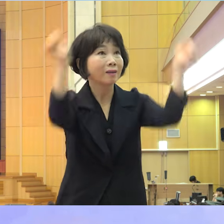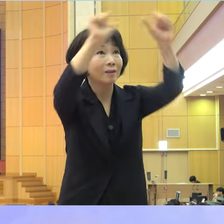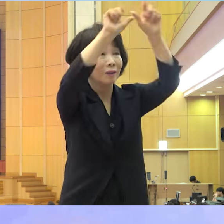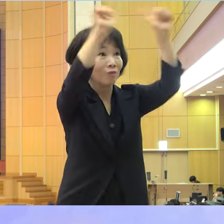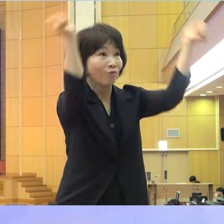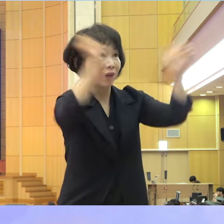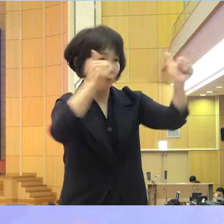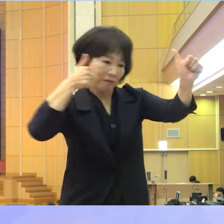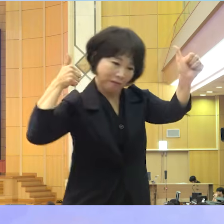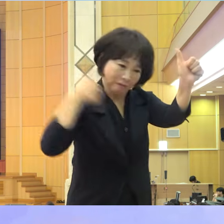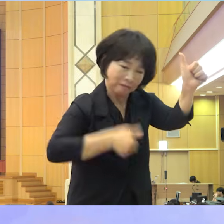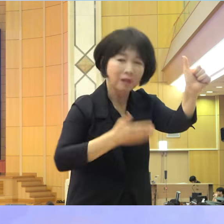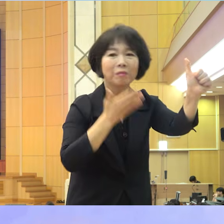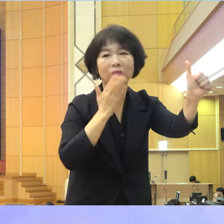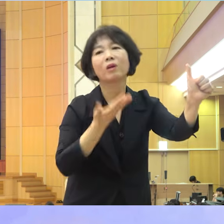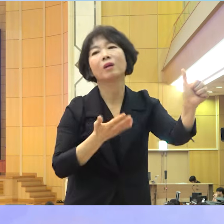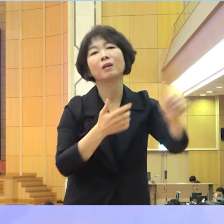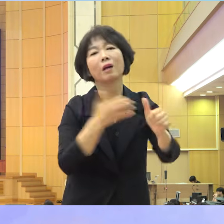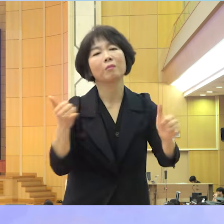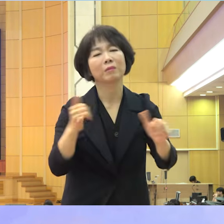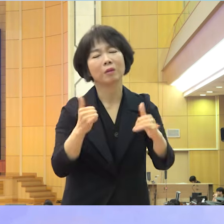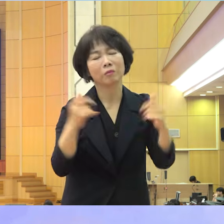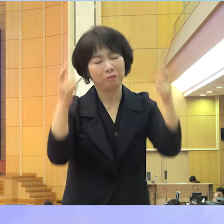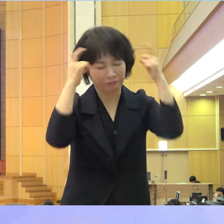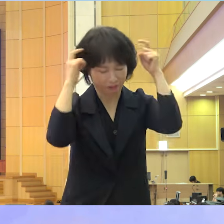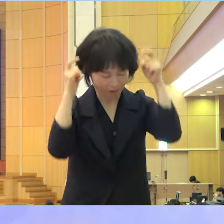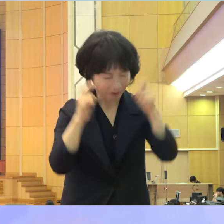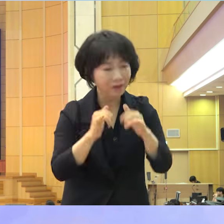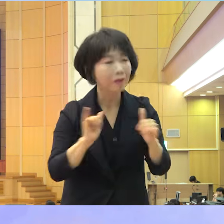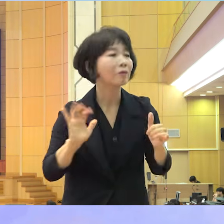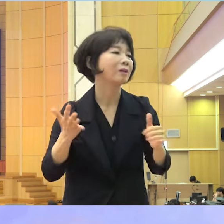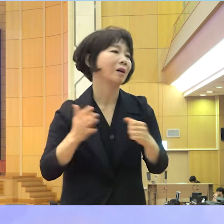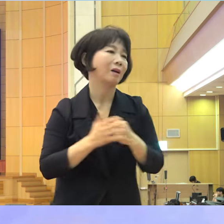사람들이 미련스럽게 어리석게